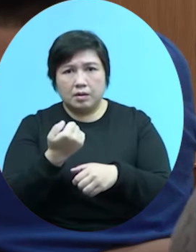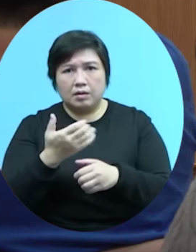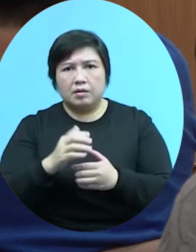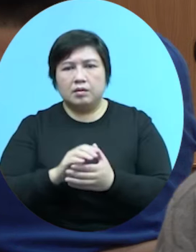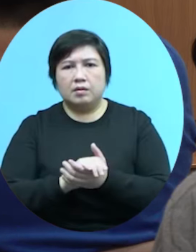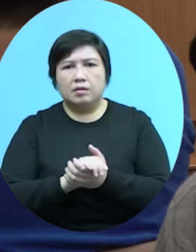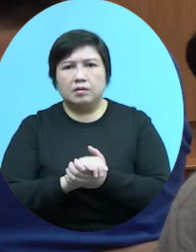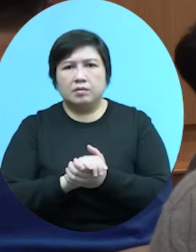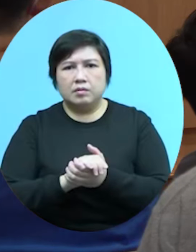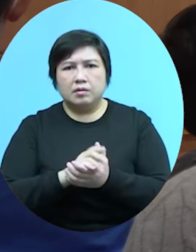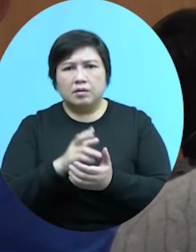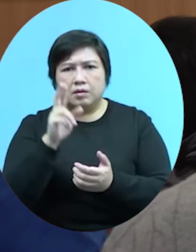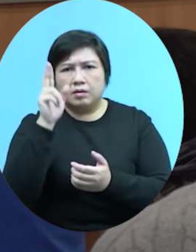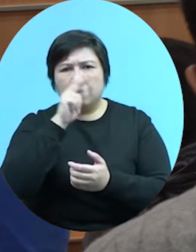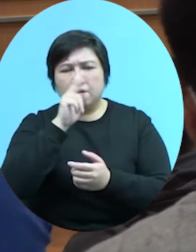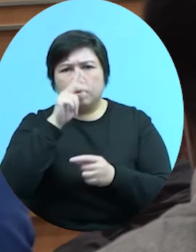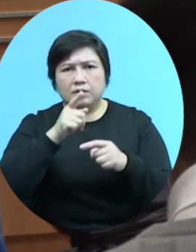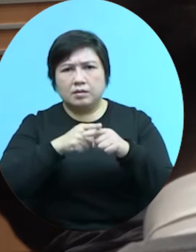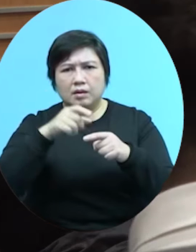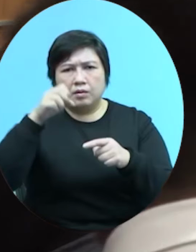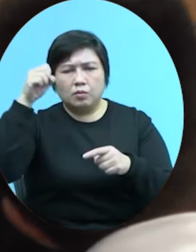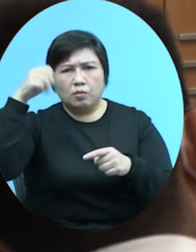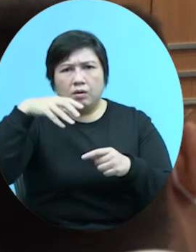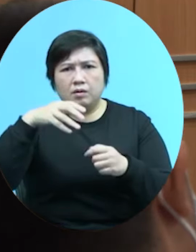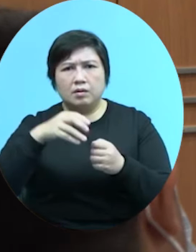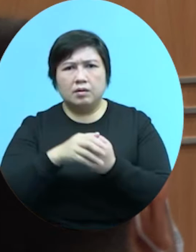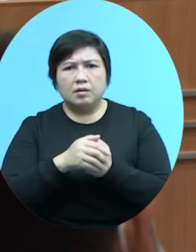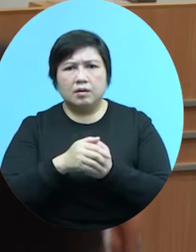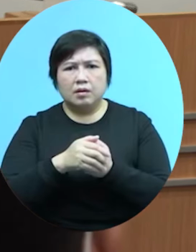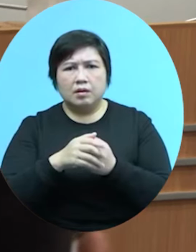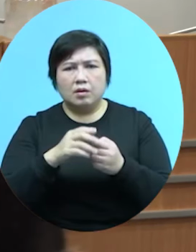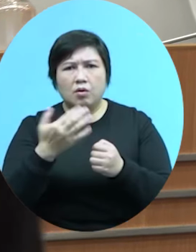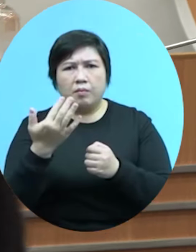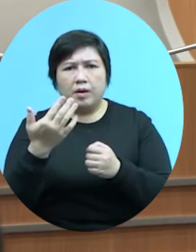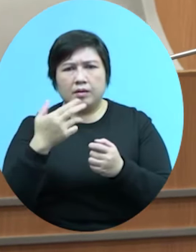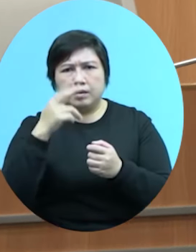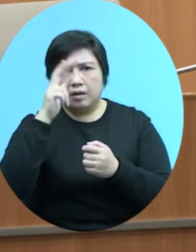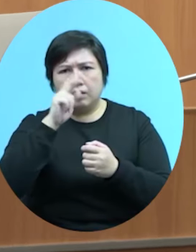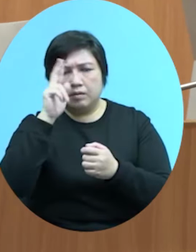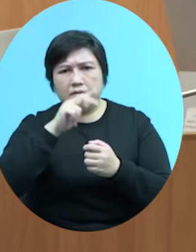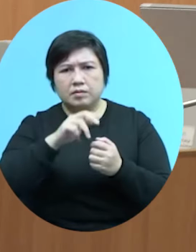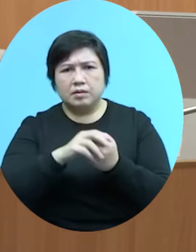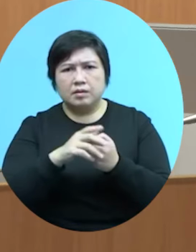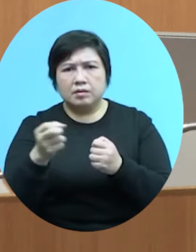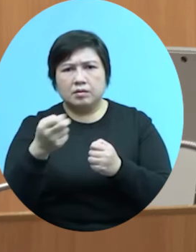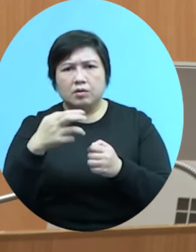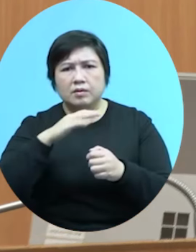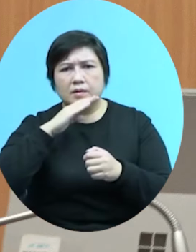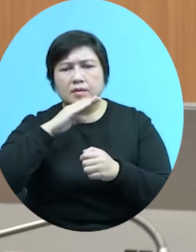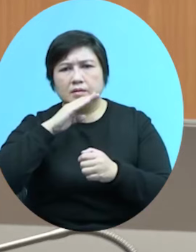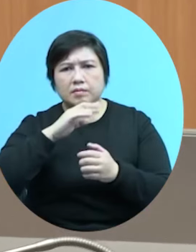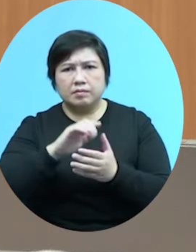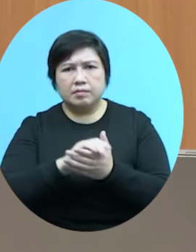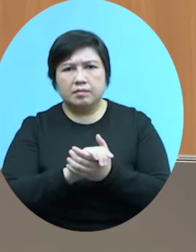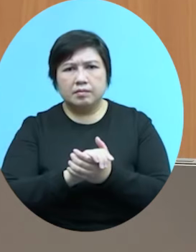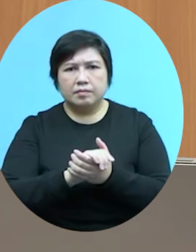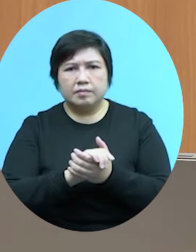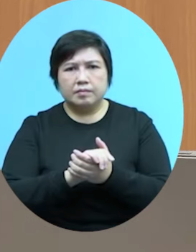我可能搞錯了真光號碼你再等一等我要…